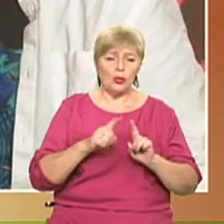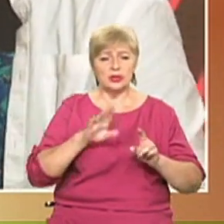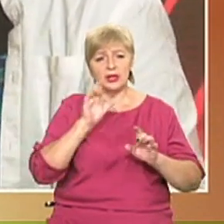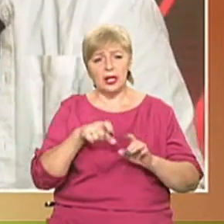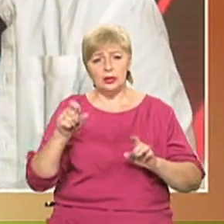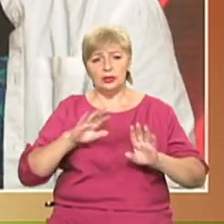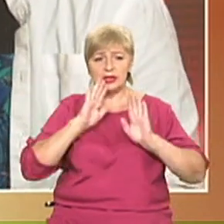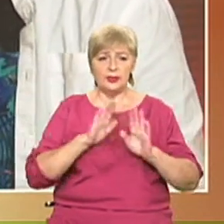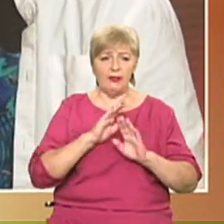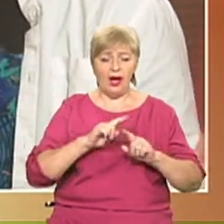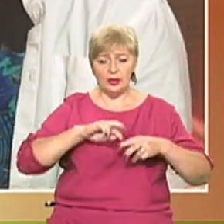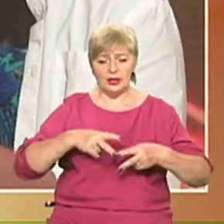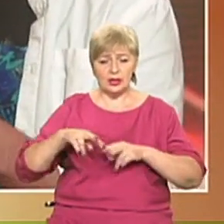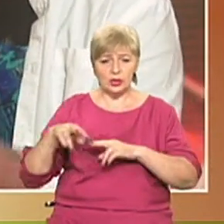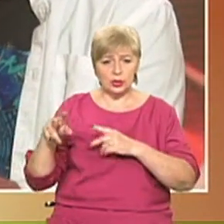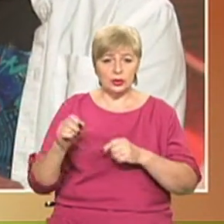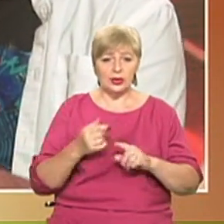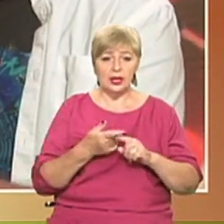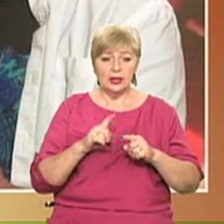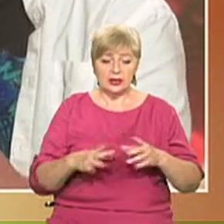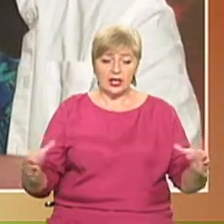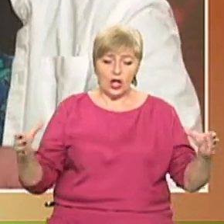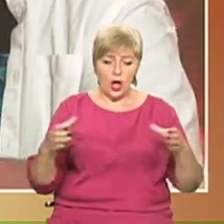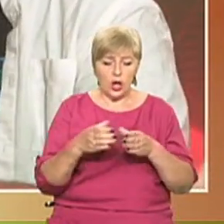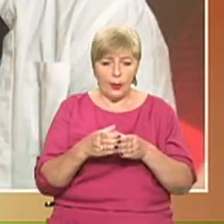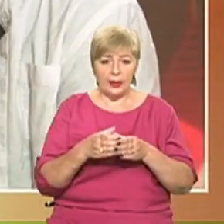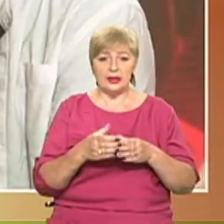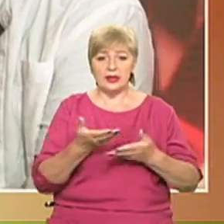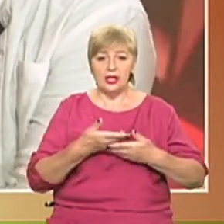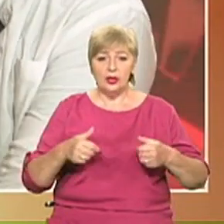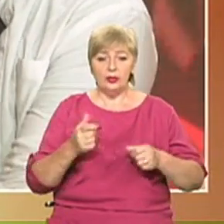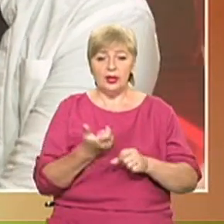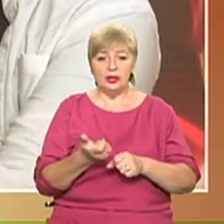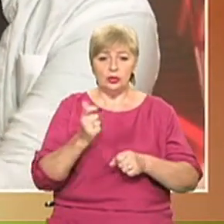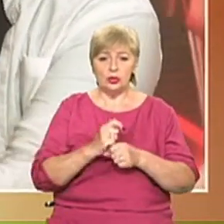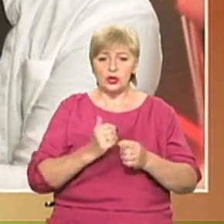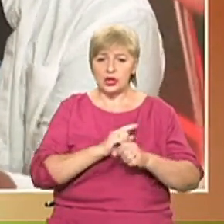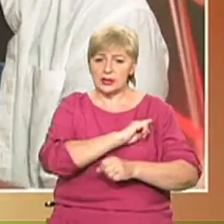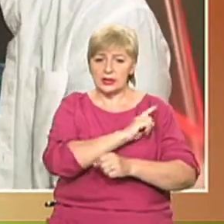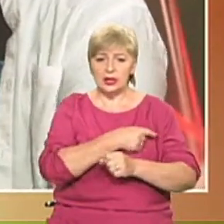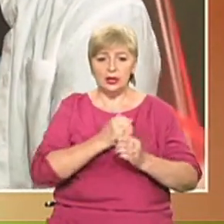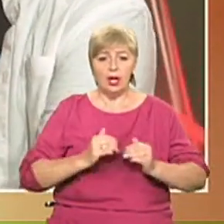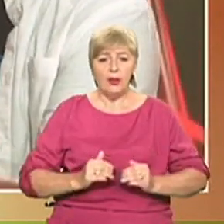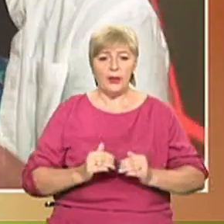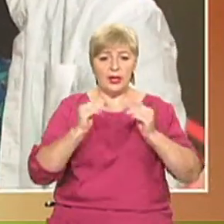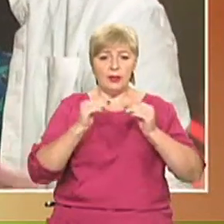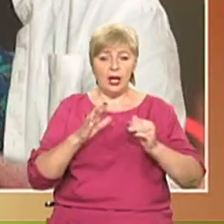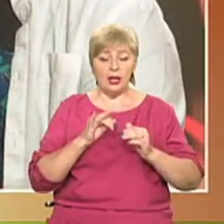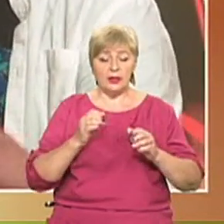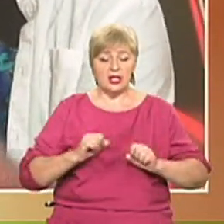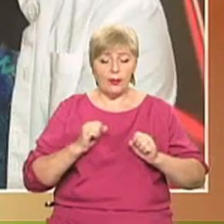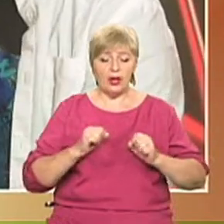співають, танцюють, їдять і так далі. Тобто це колаборація. Тому ми дуже сильно піднімаємо і намагаємося